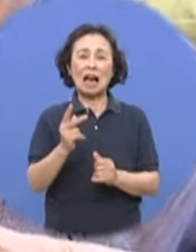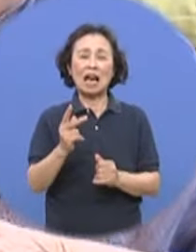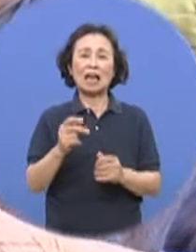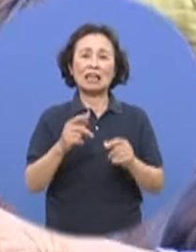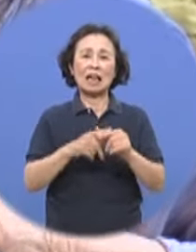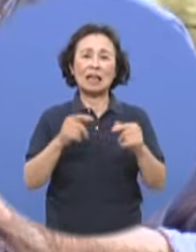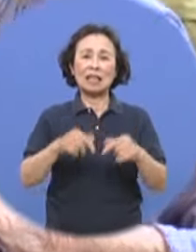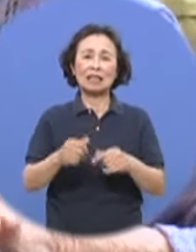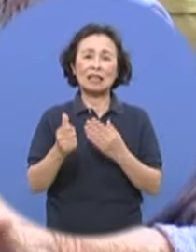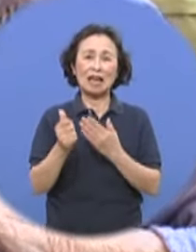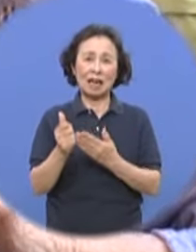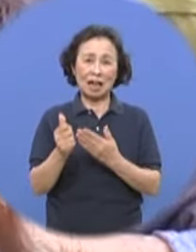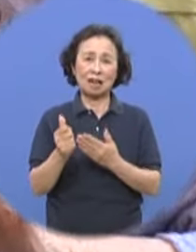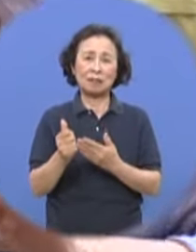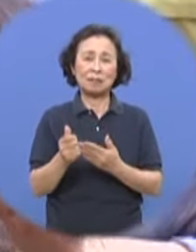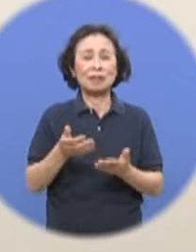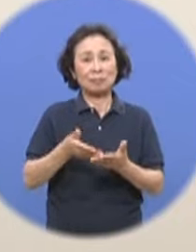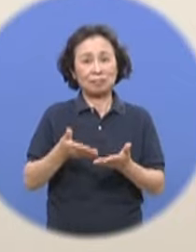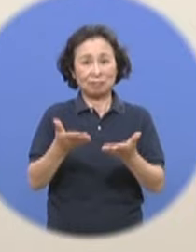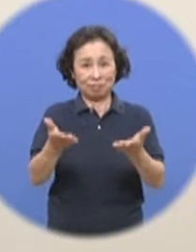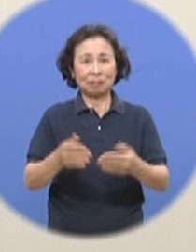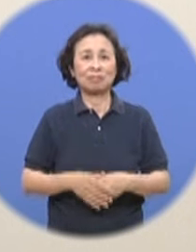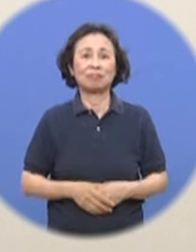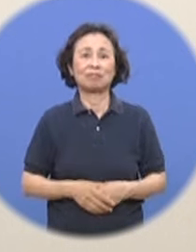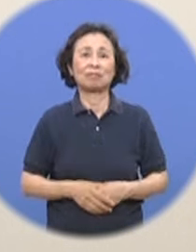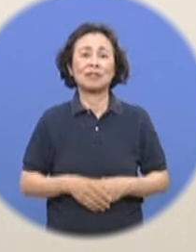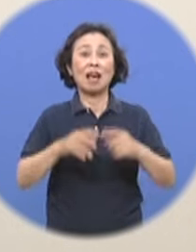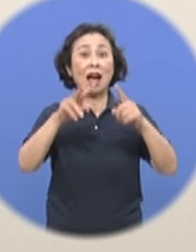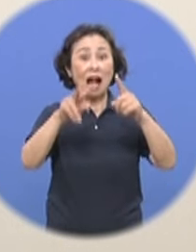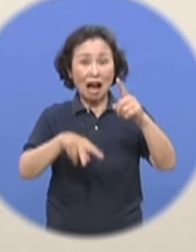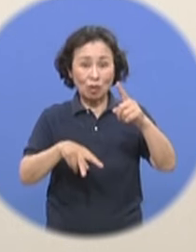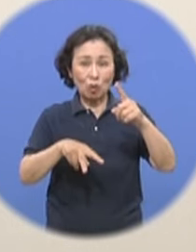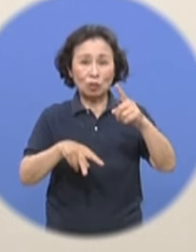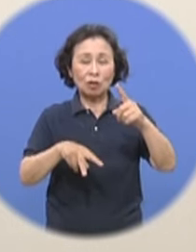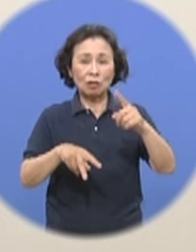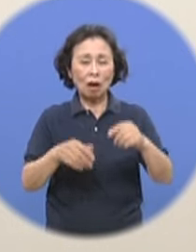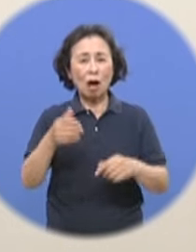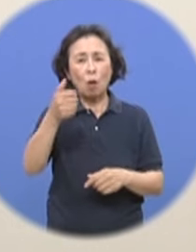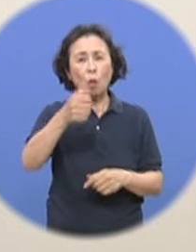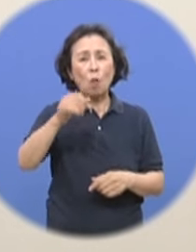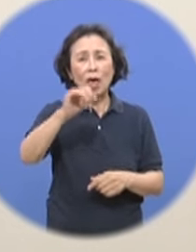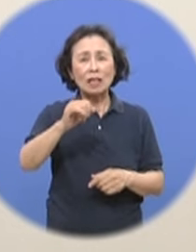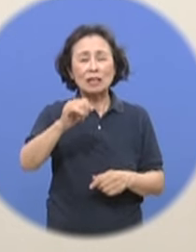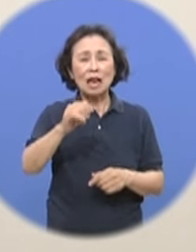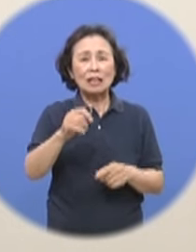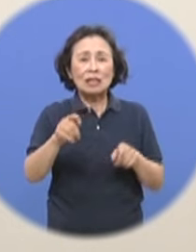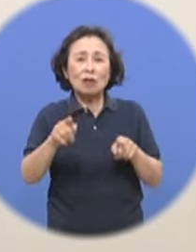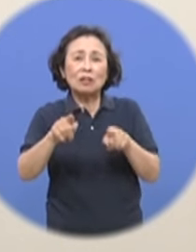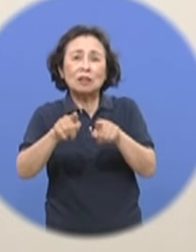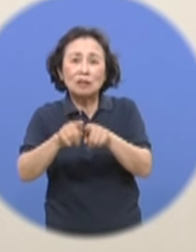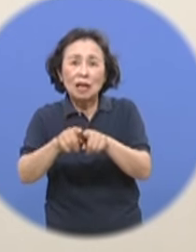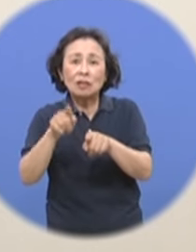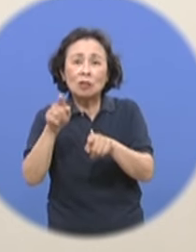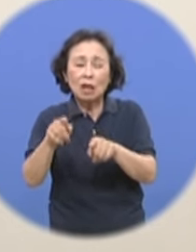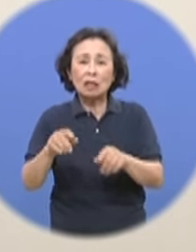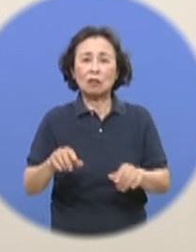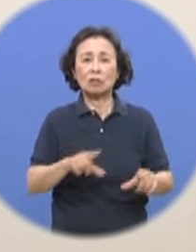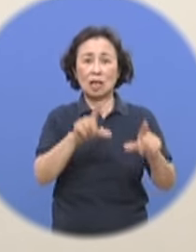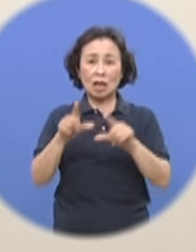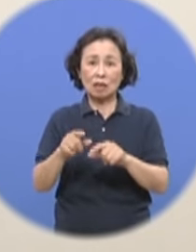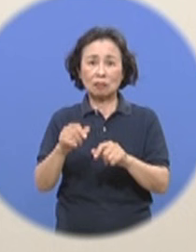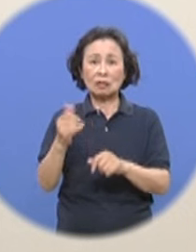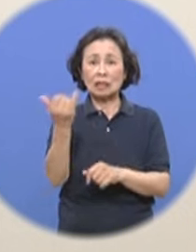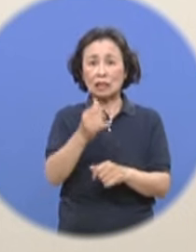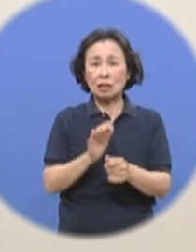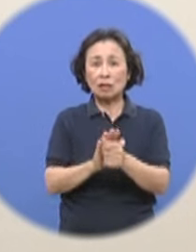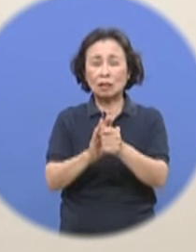セージです。 介護は高齢者に寄り添いながら その方の生活や人生を支える大